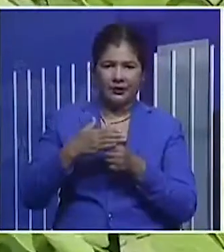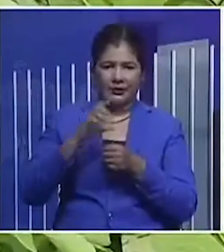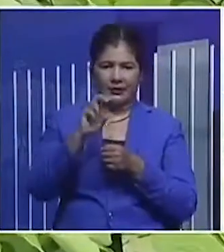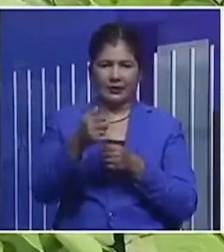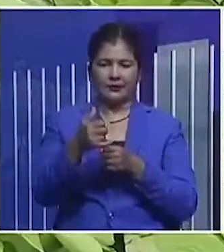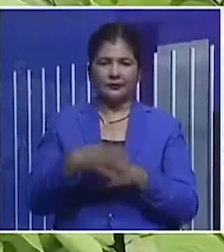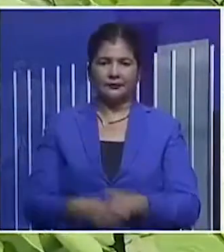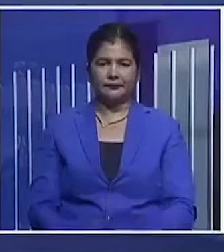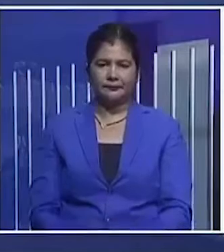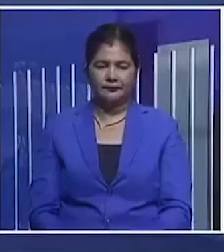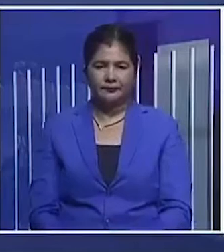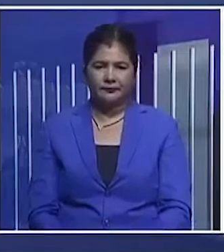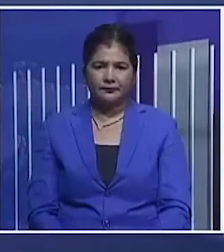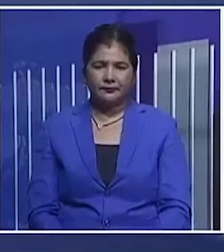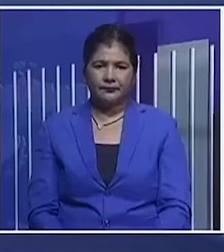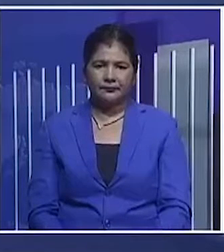दाङ।